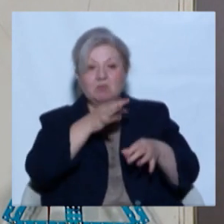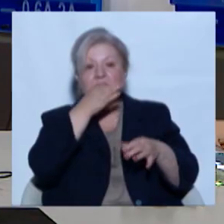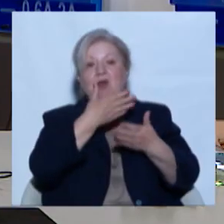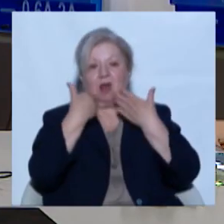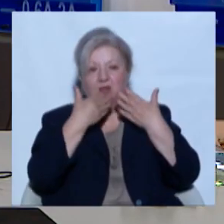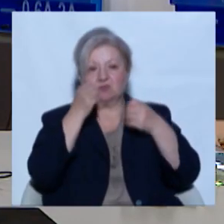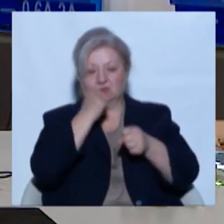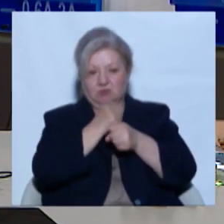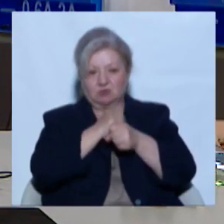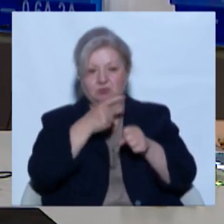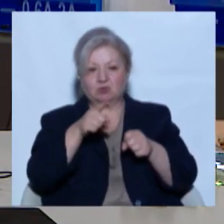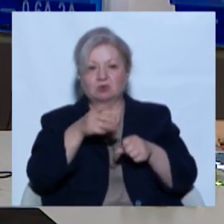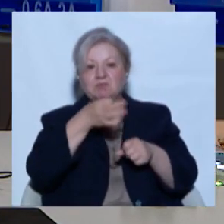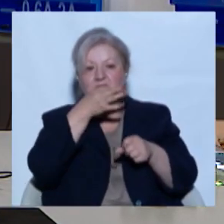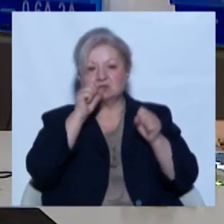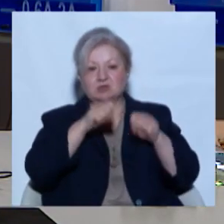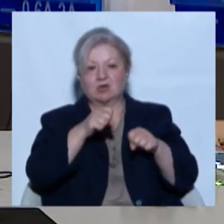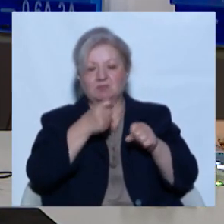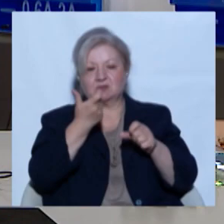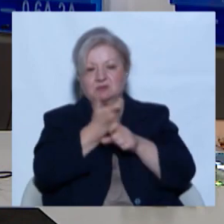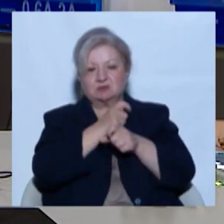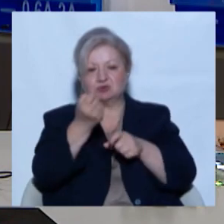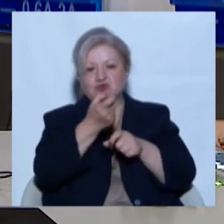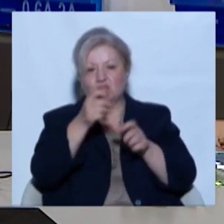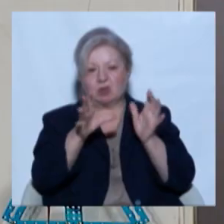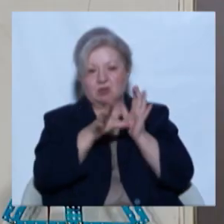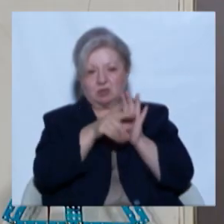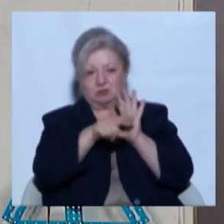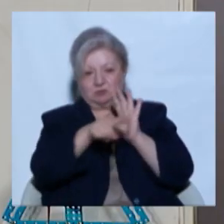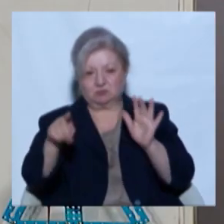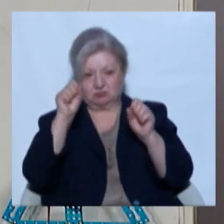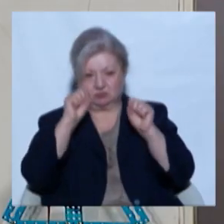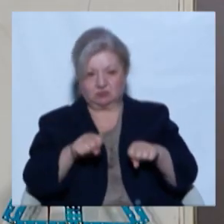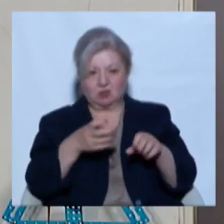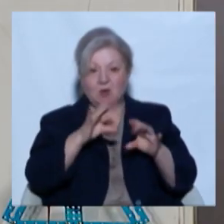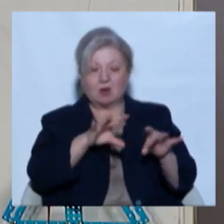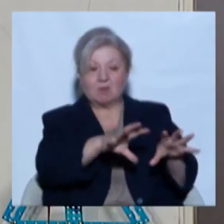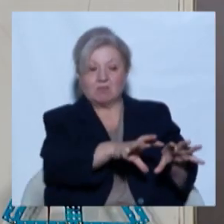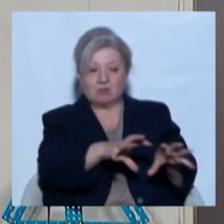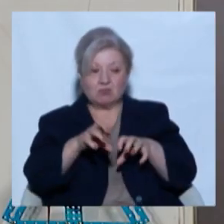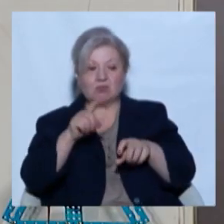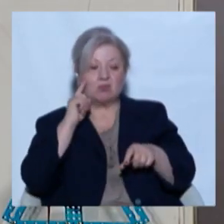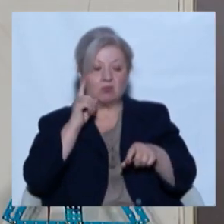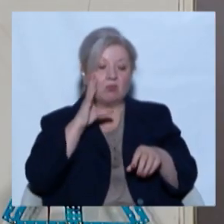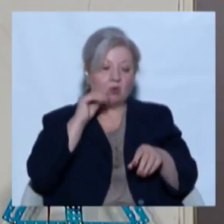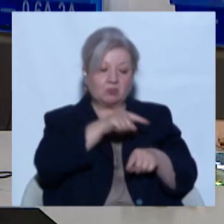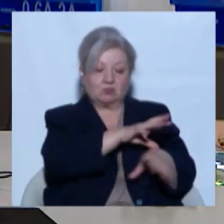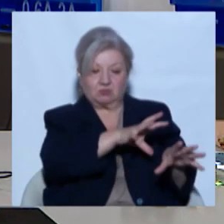საკმარისი, იმიტომ რომ მან შეინარჩუნოს ეს მდგომარეობა, მაგრამ მიზიდვის მომენტი რთული